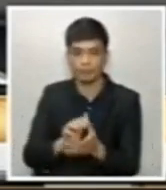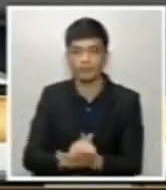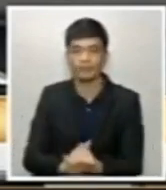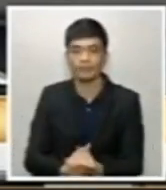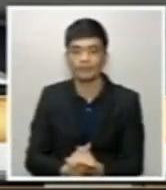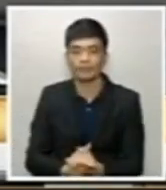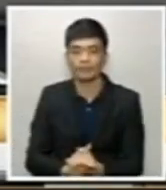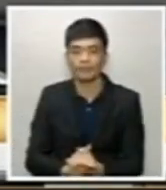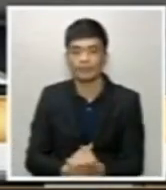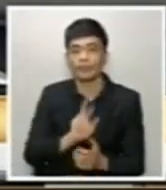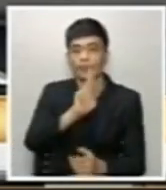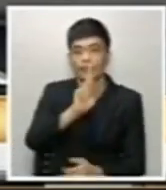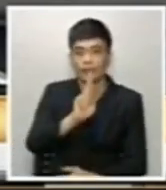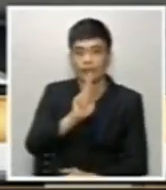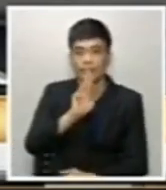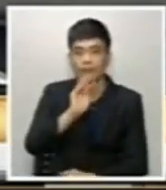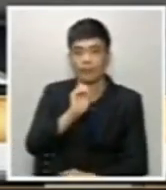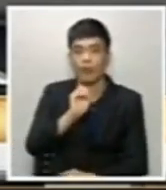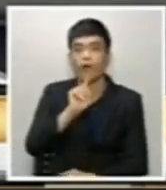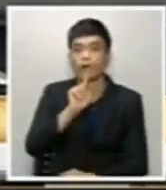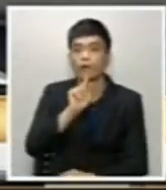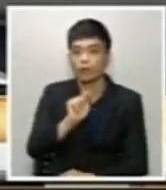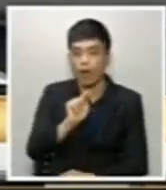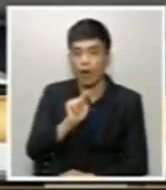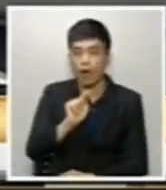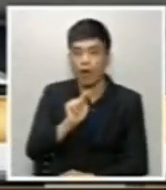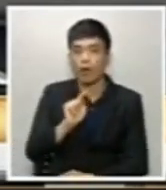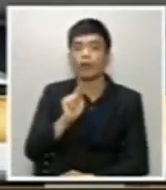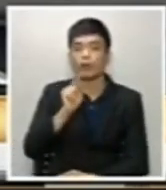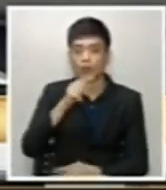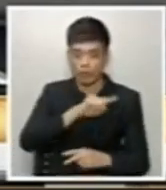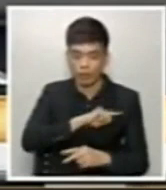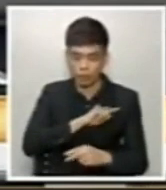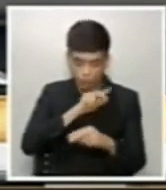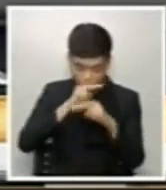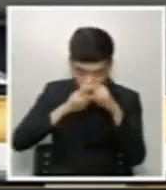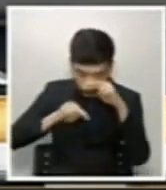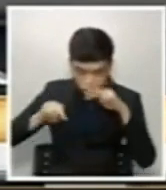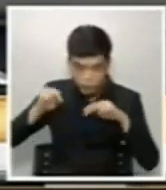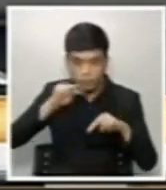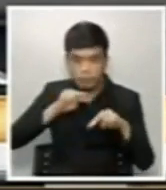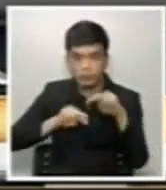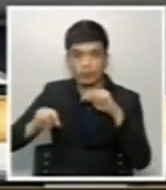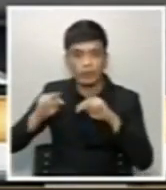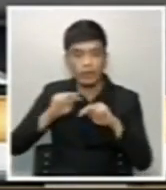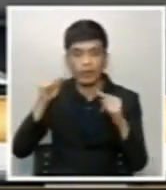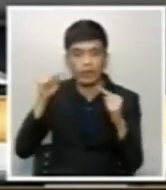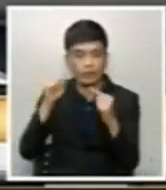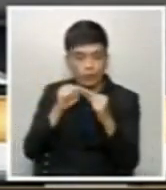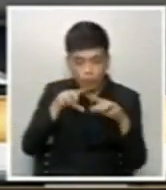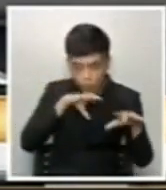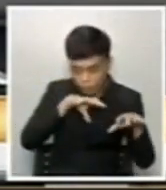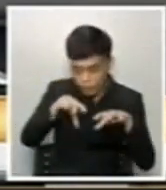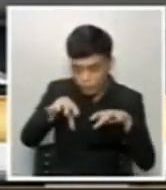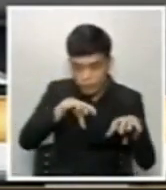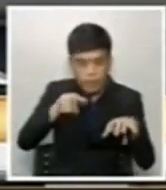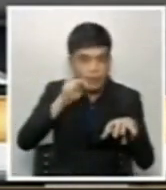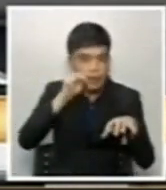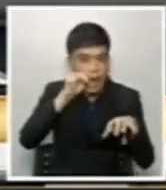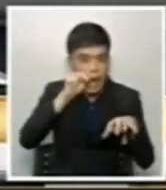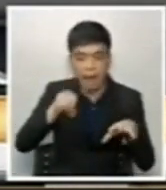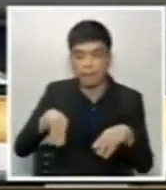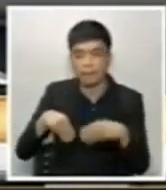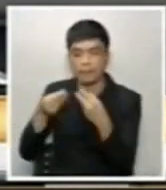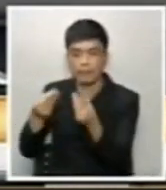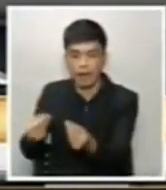ท่านรัฐมนตรีก็ควรที่จะได้ดูแลถึงการจัดการน้ำเตรียมพร้อมแหล่